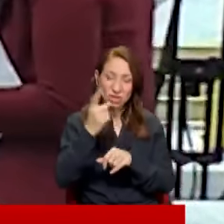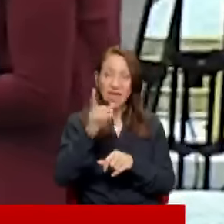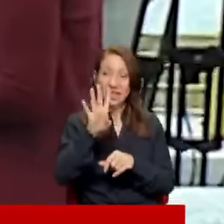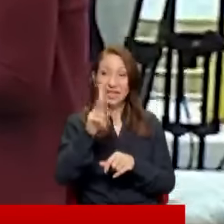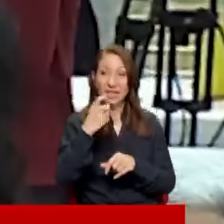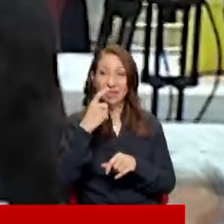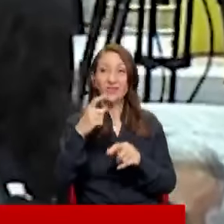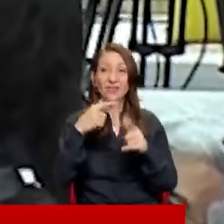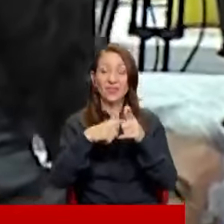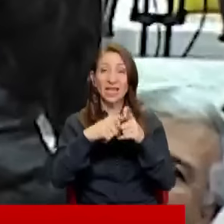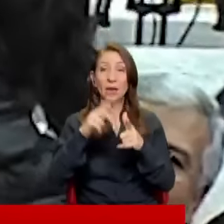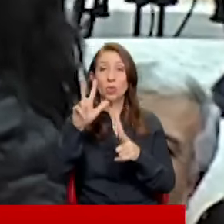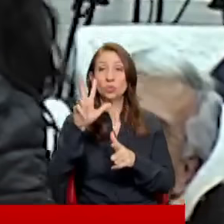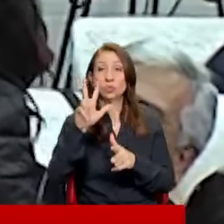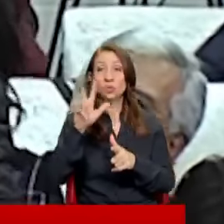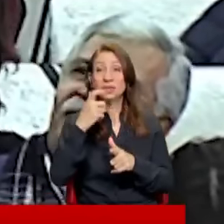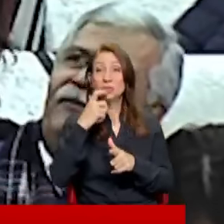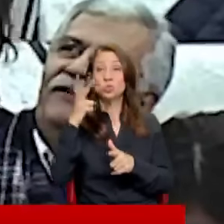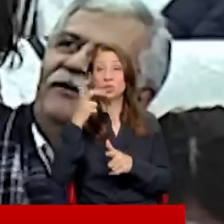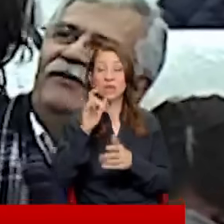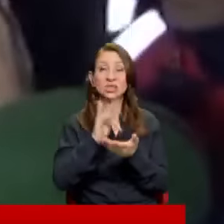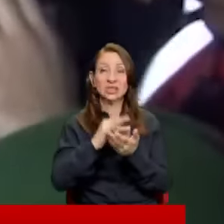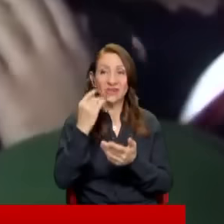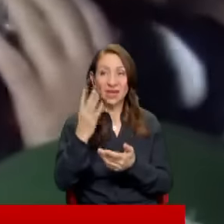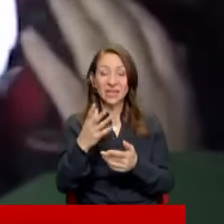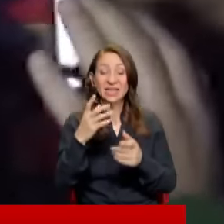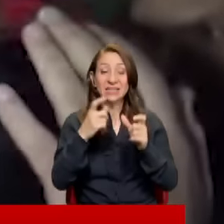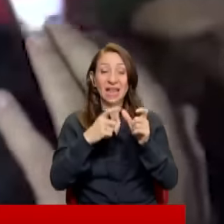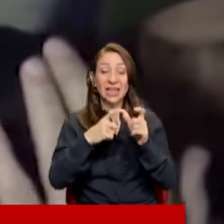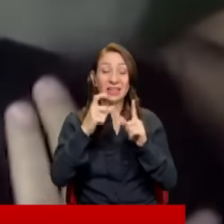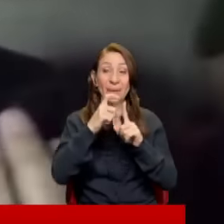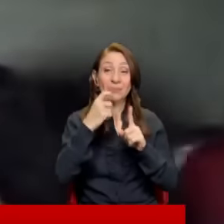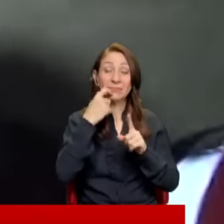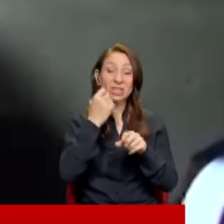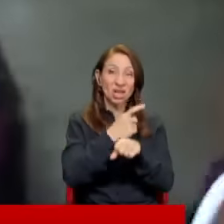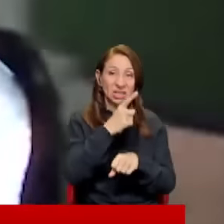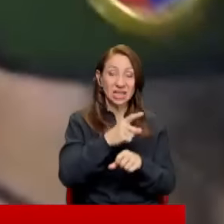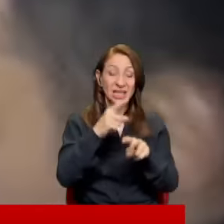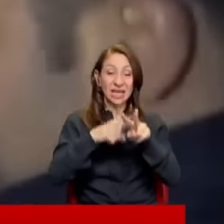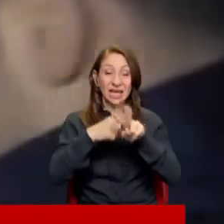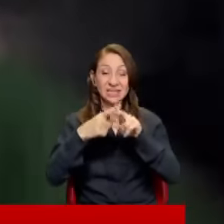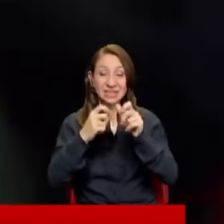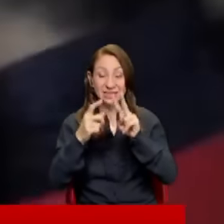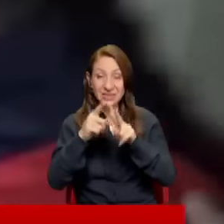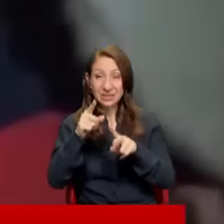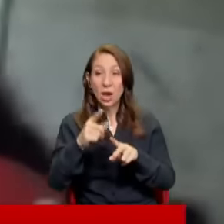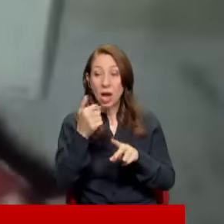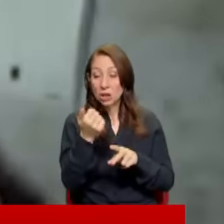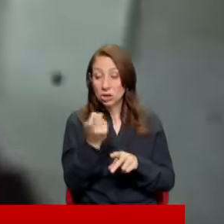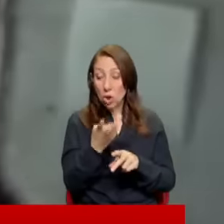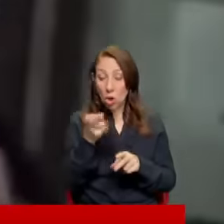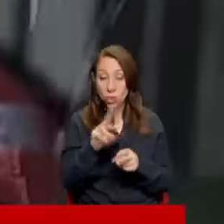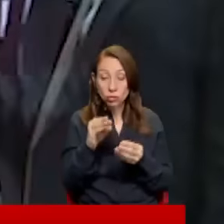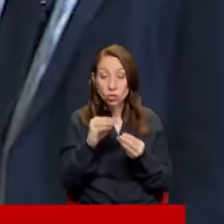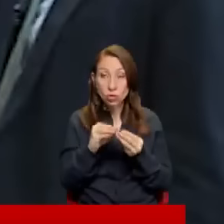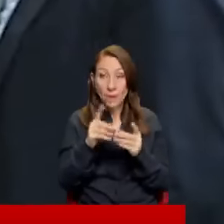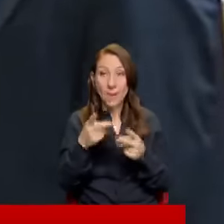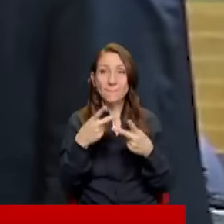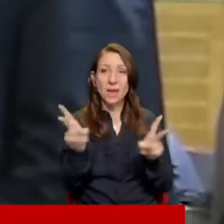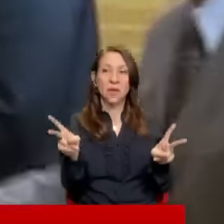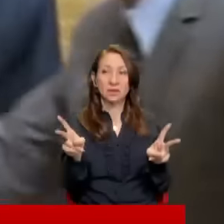Figen Yüksekdağ 30 yıl 3 ay ceza verdi Selahattin Demirtaş Yasin Börü ve 6 kişinin ölümüne ilişkin suçlamadan